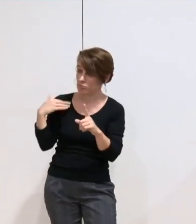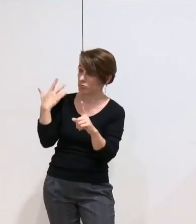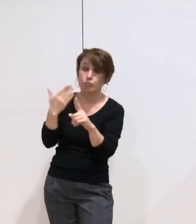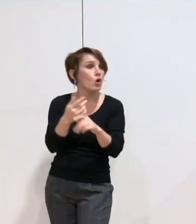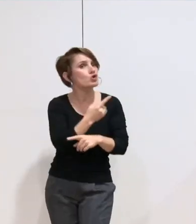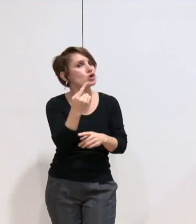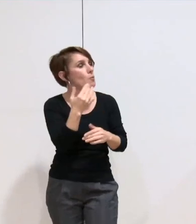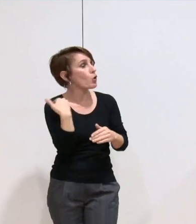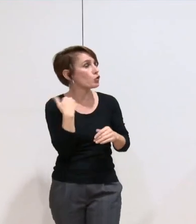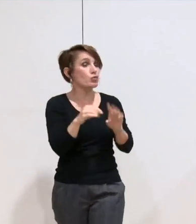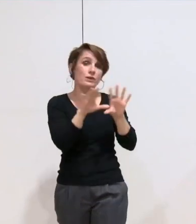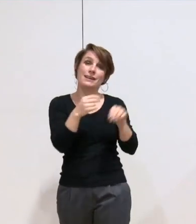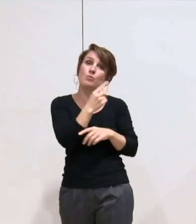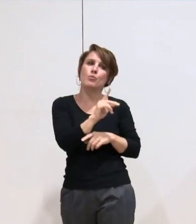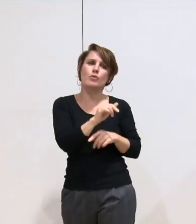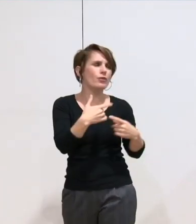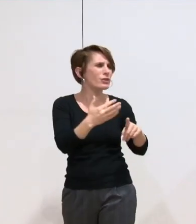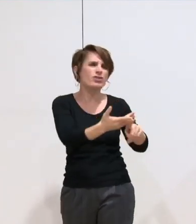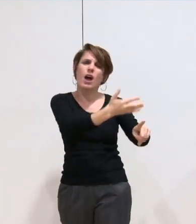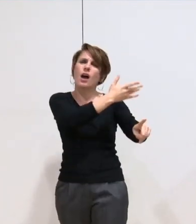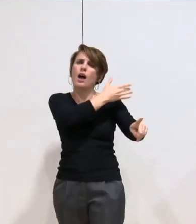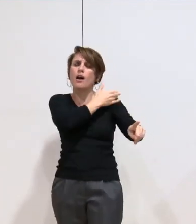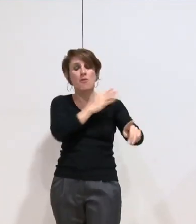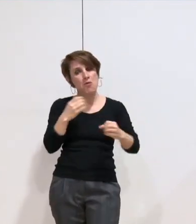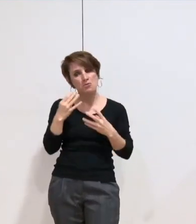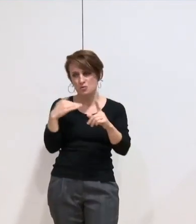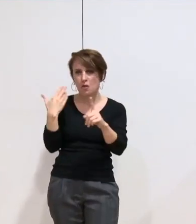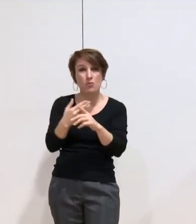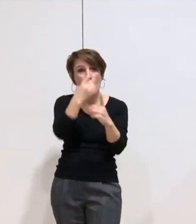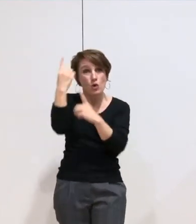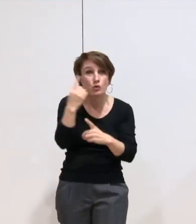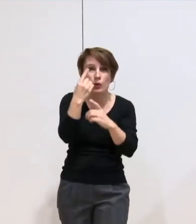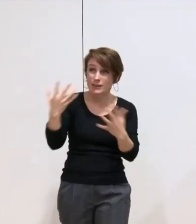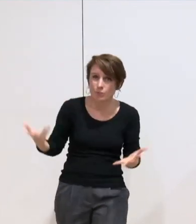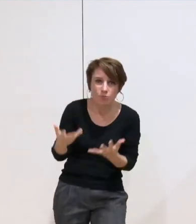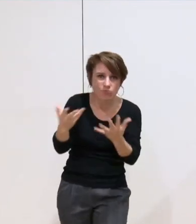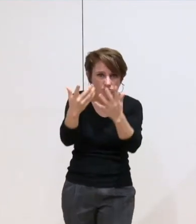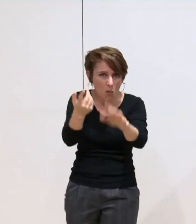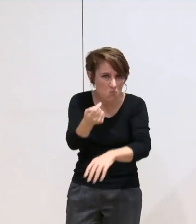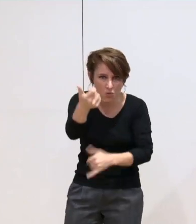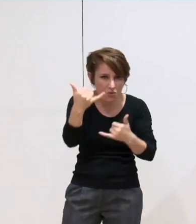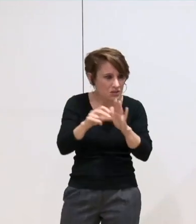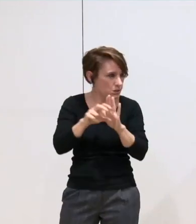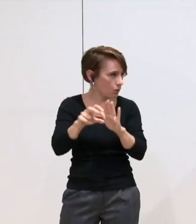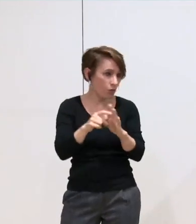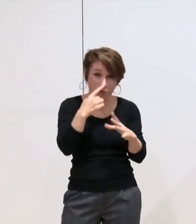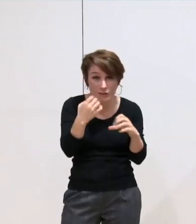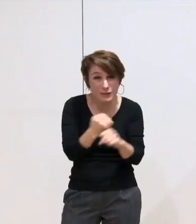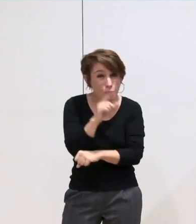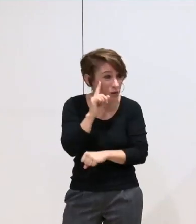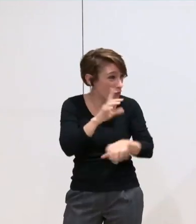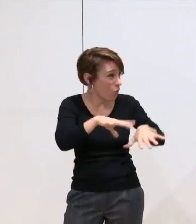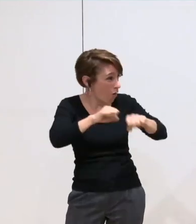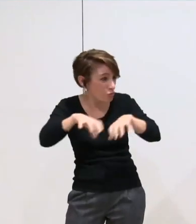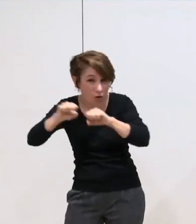a été sous-exploité, largement sous-exploité à Grenoble, alors qu'il s'agit là d'emplois qui sont